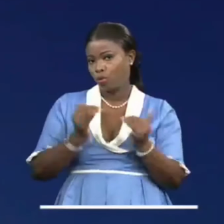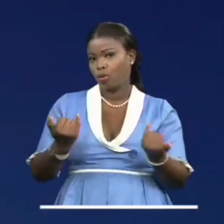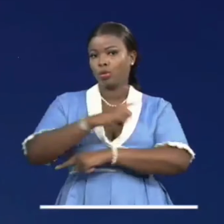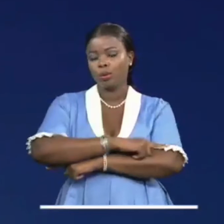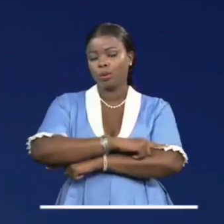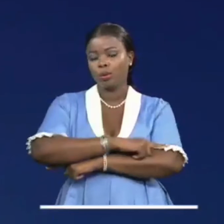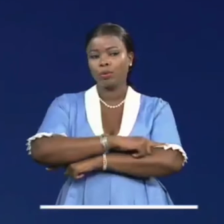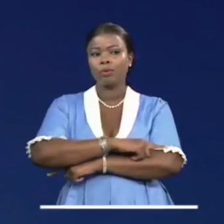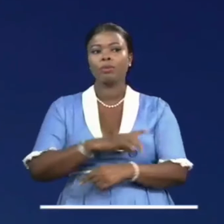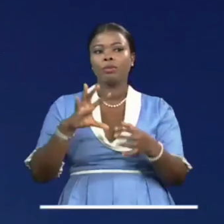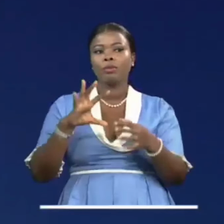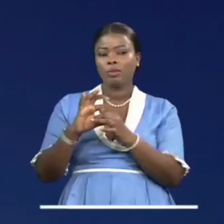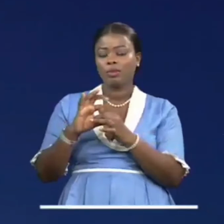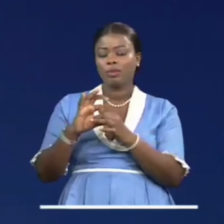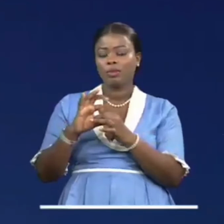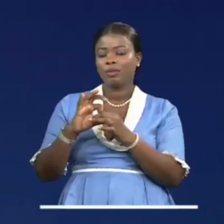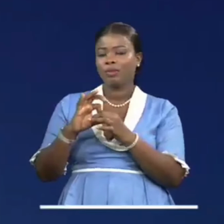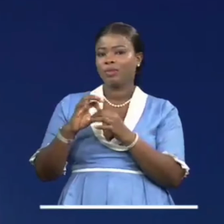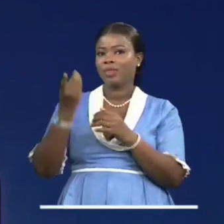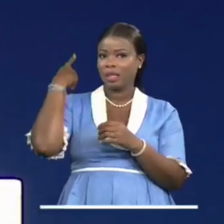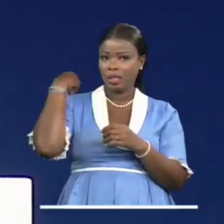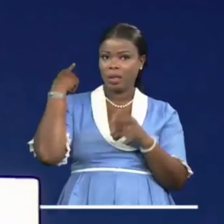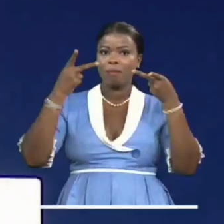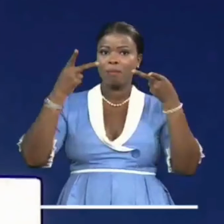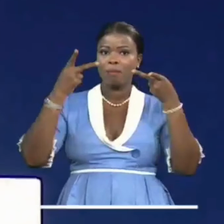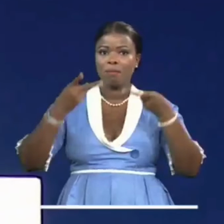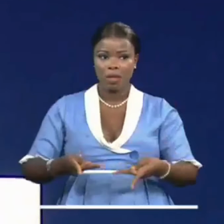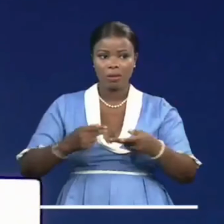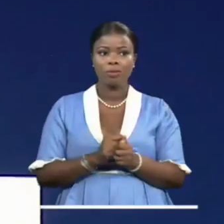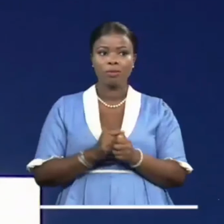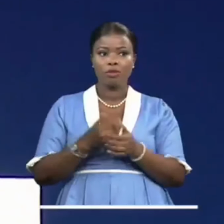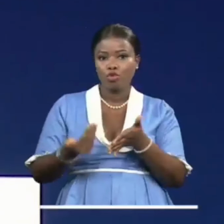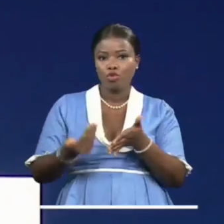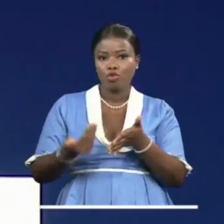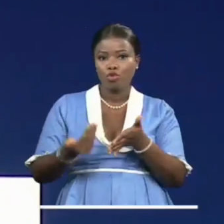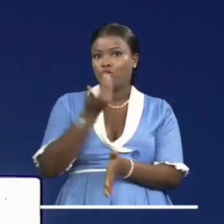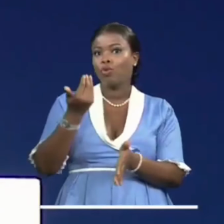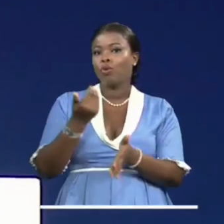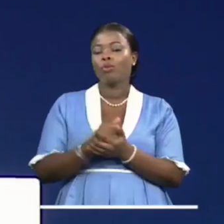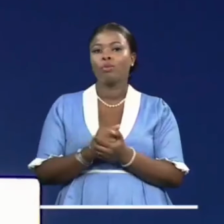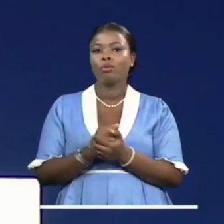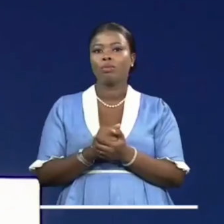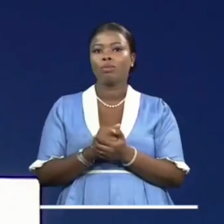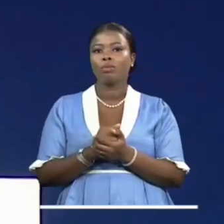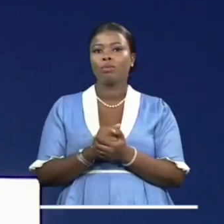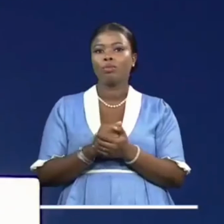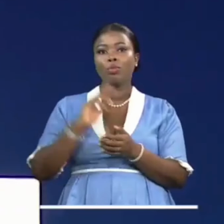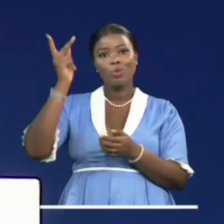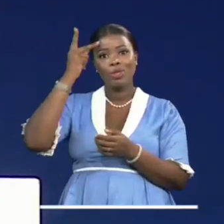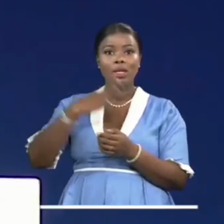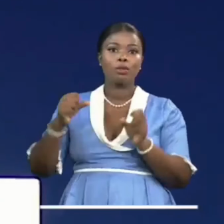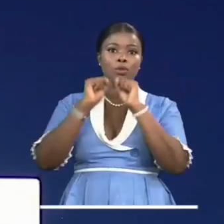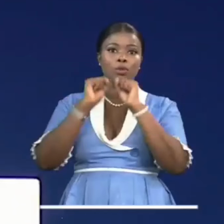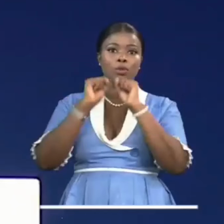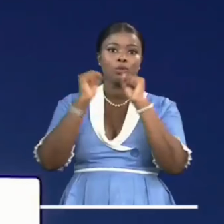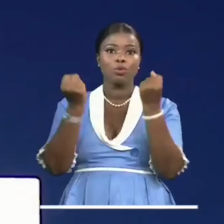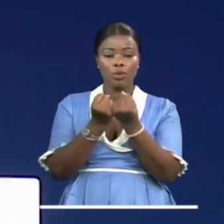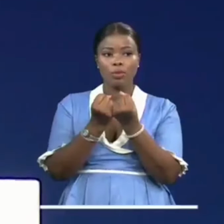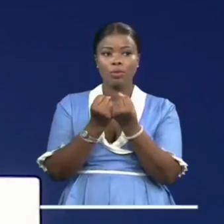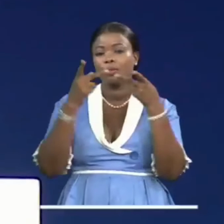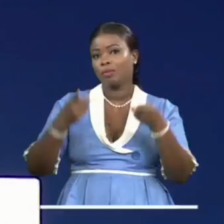de procéder à la dernière présentation du nouveau référenciel de politique économique et sociale